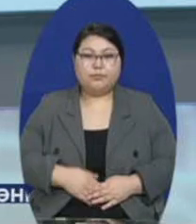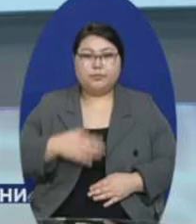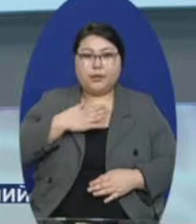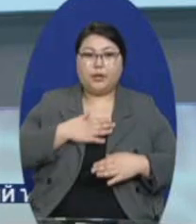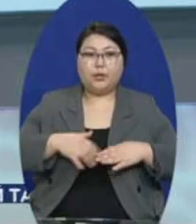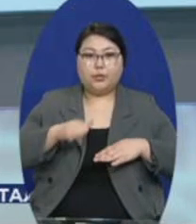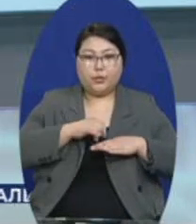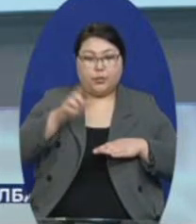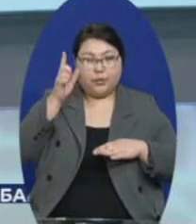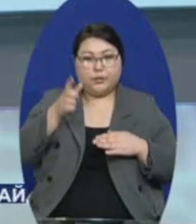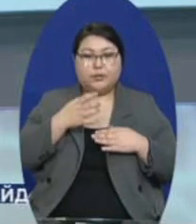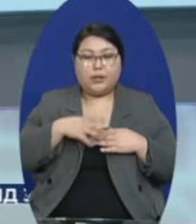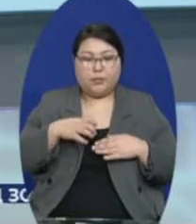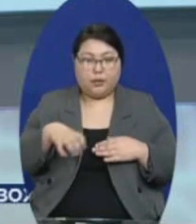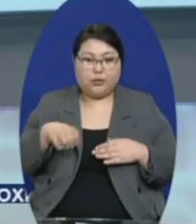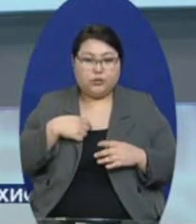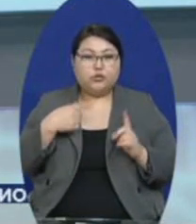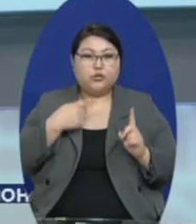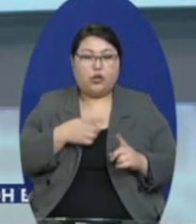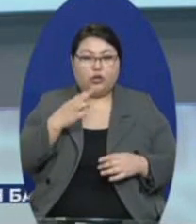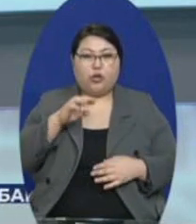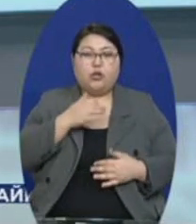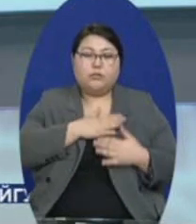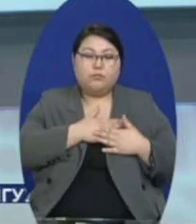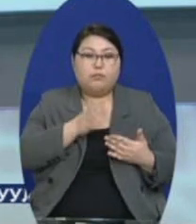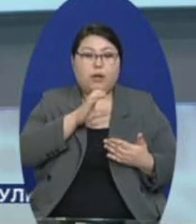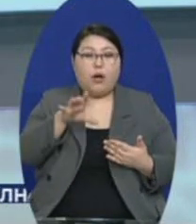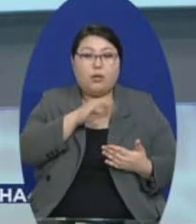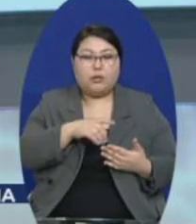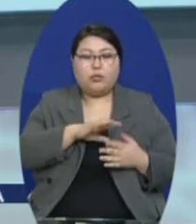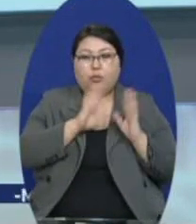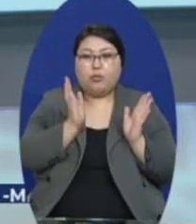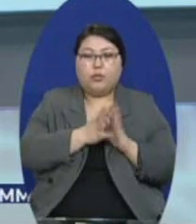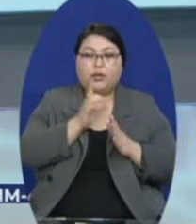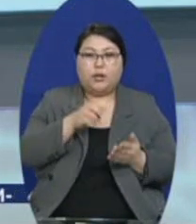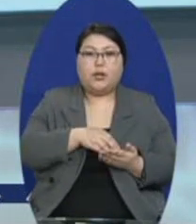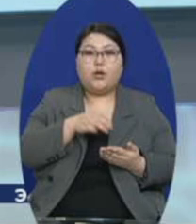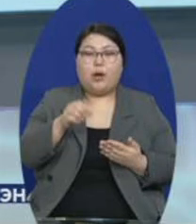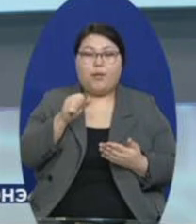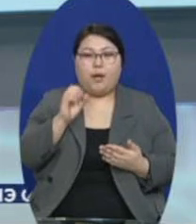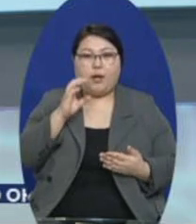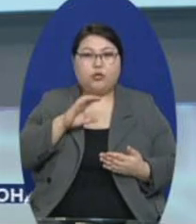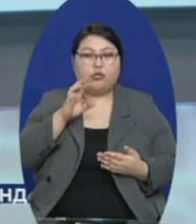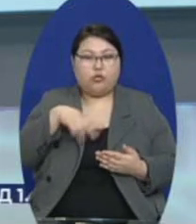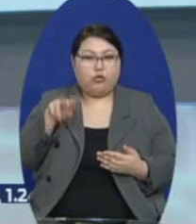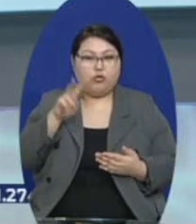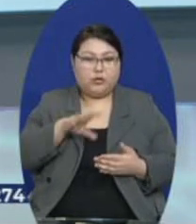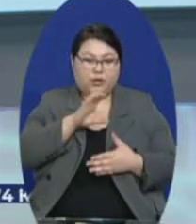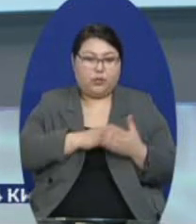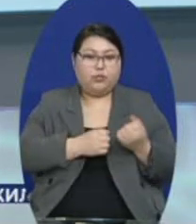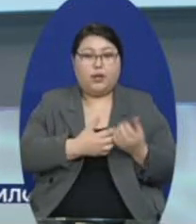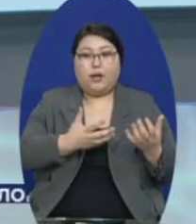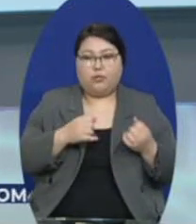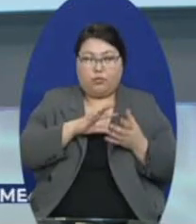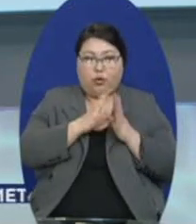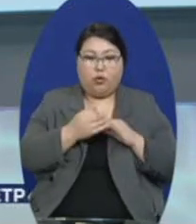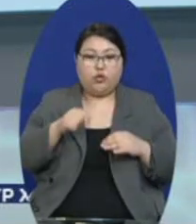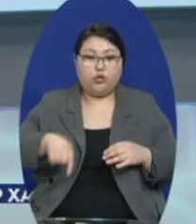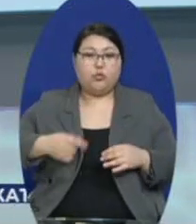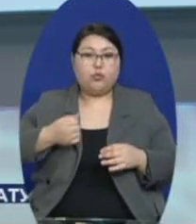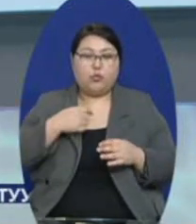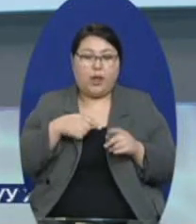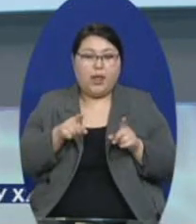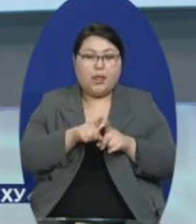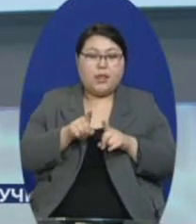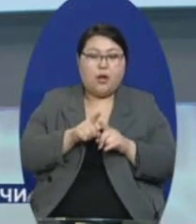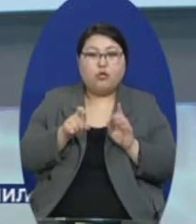Ана улс боловсролын салбартаа зориулж донор байгууллагуудаас нийт 1 тэрбум гаруй Америкийн долларын санхүүжилтийг авсан байна. Гэвч энэ мөнгөөр ижил